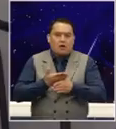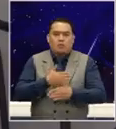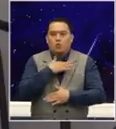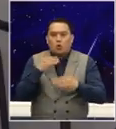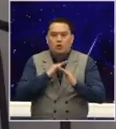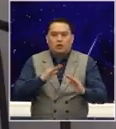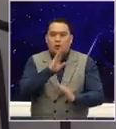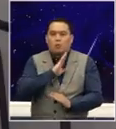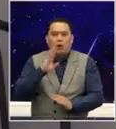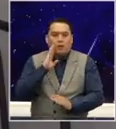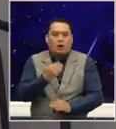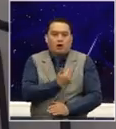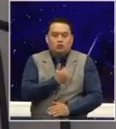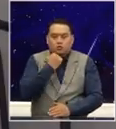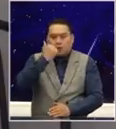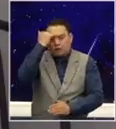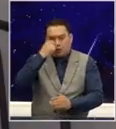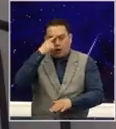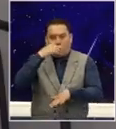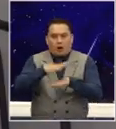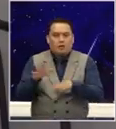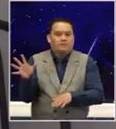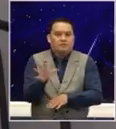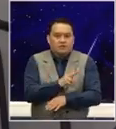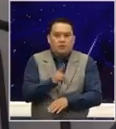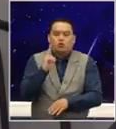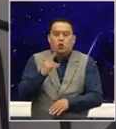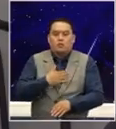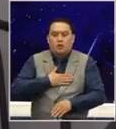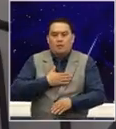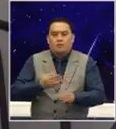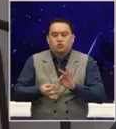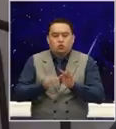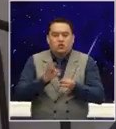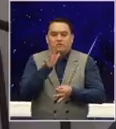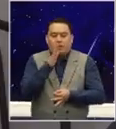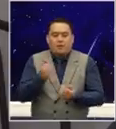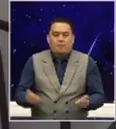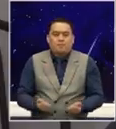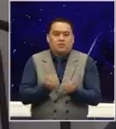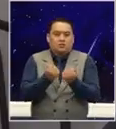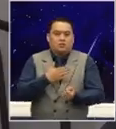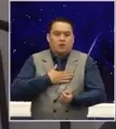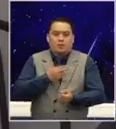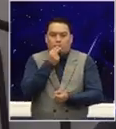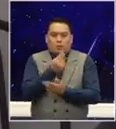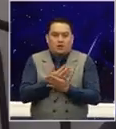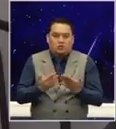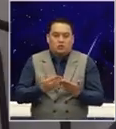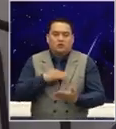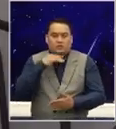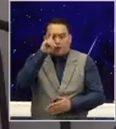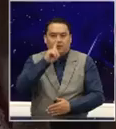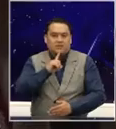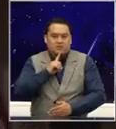многодетных матерей хочу сказать спасибо Акимату и всем тем, кто помогает нам в трудное время. Теперь продуктов моей семье хватит на